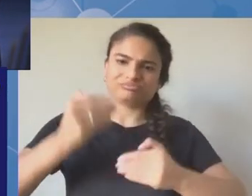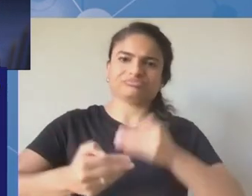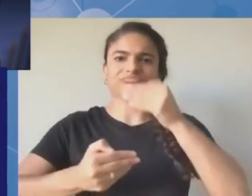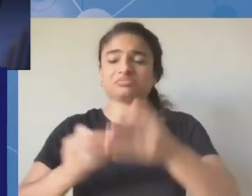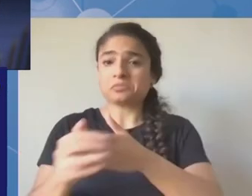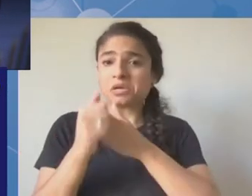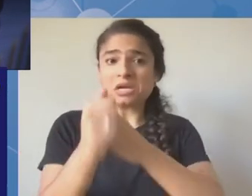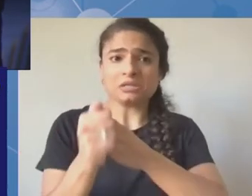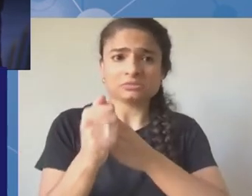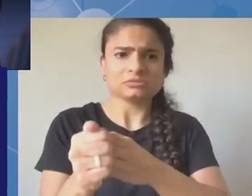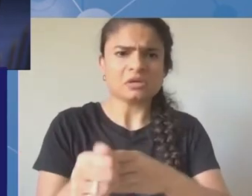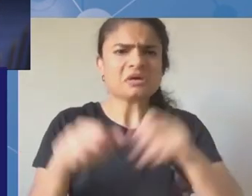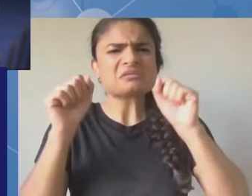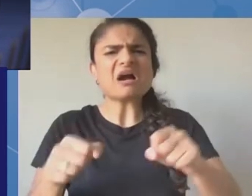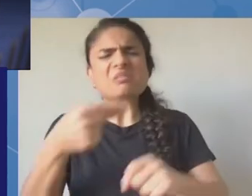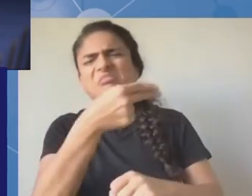تتخذ قرارات في